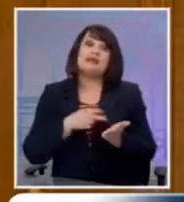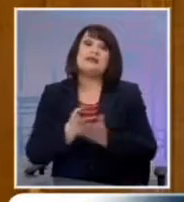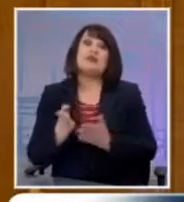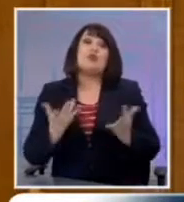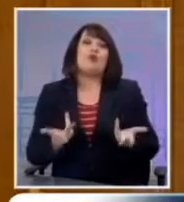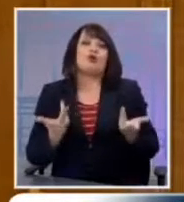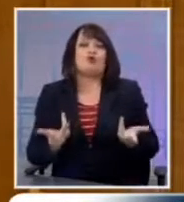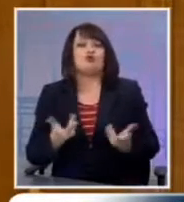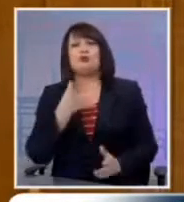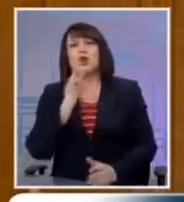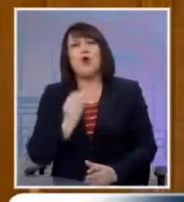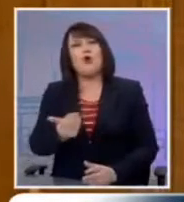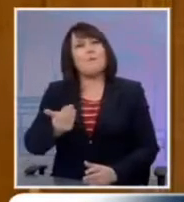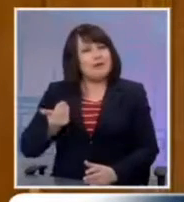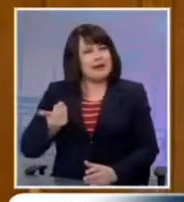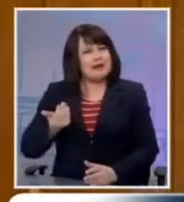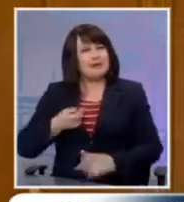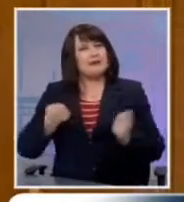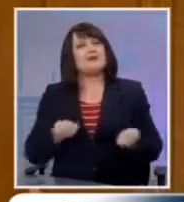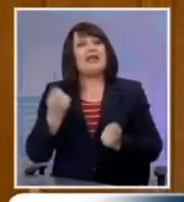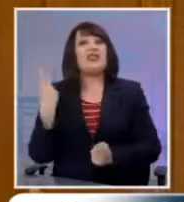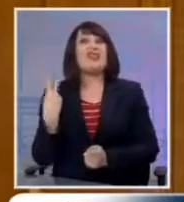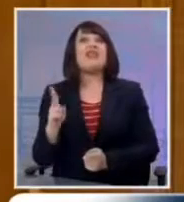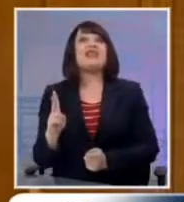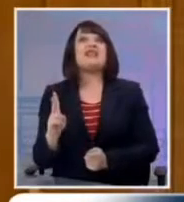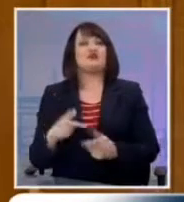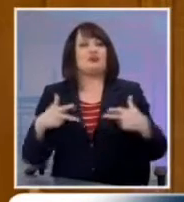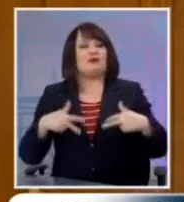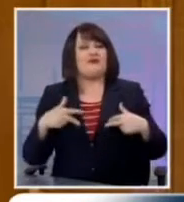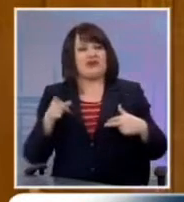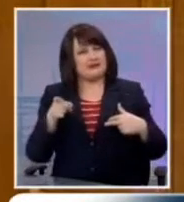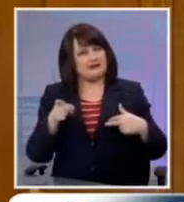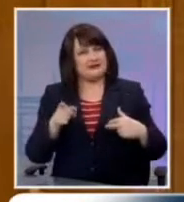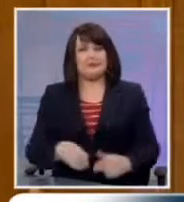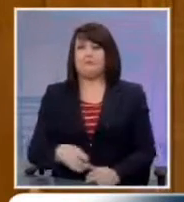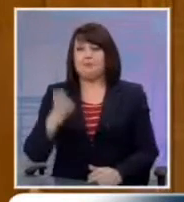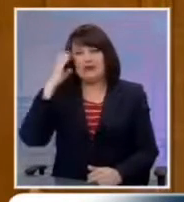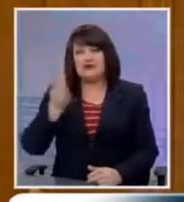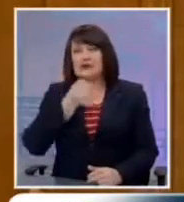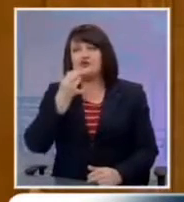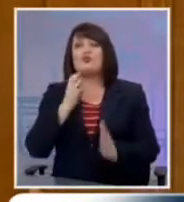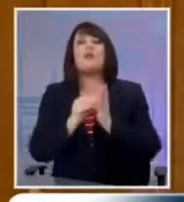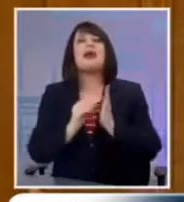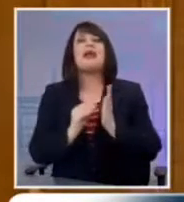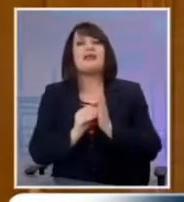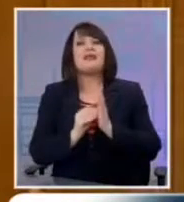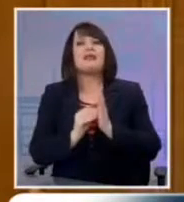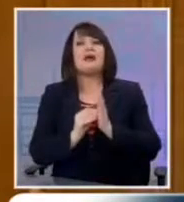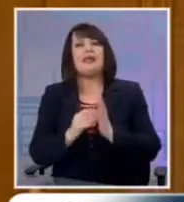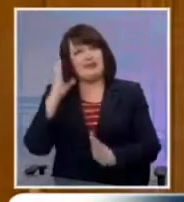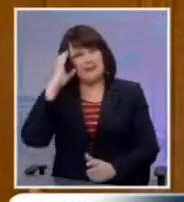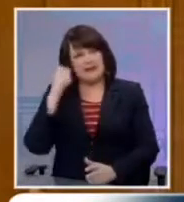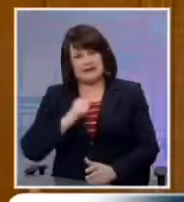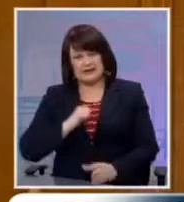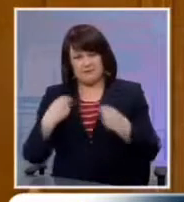γιατί υπάρχουν πεπραγμένα της δικής σας εποχής. Να θυμίσω για παράδειγμα την